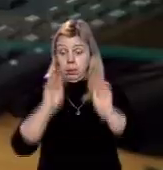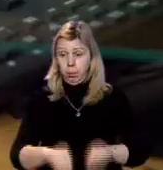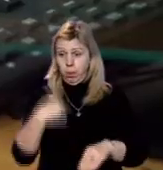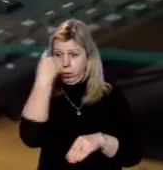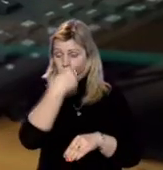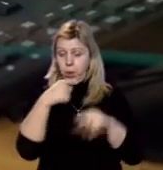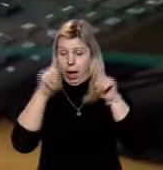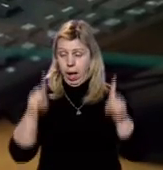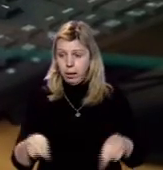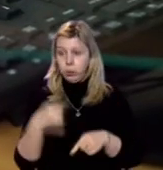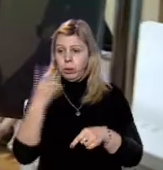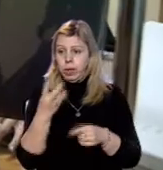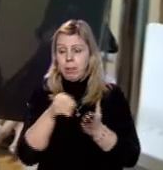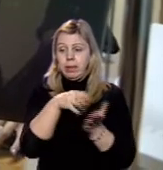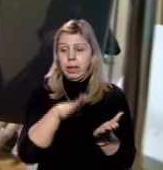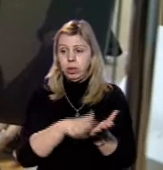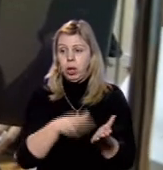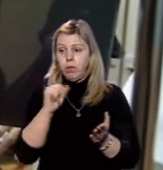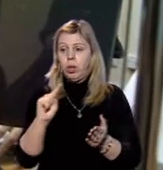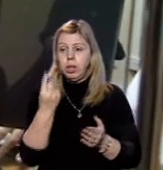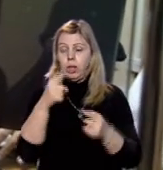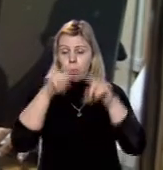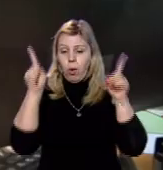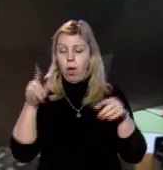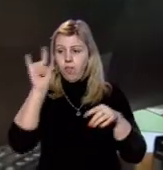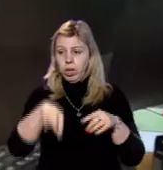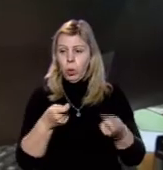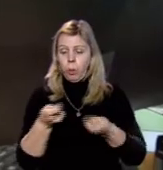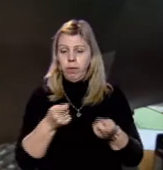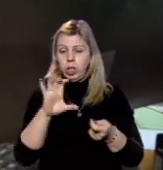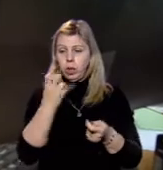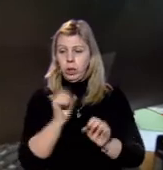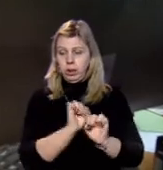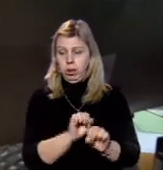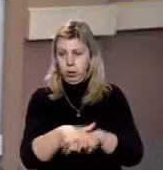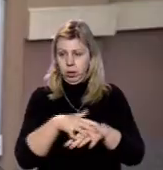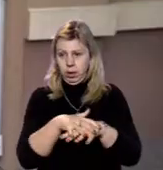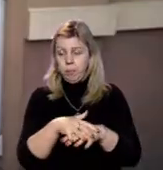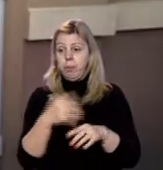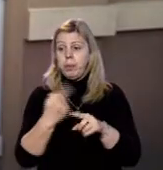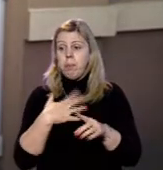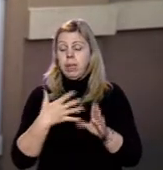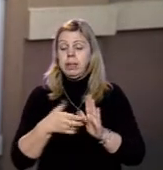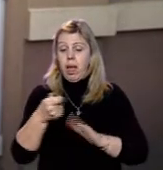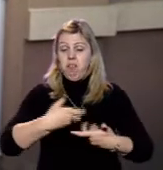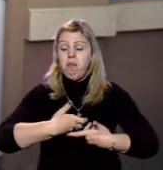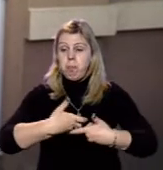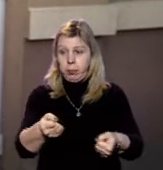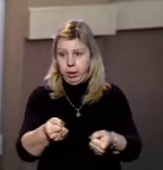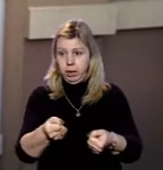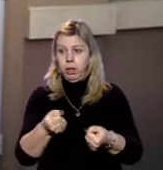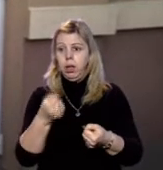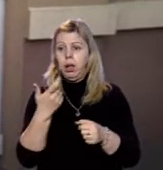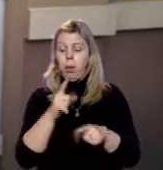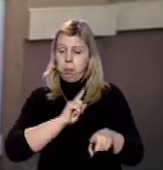персональну облікову картку треба зареєструвати у єдиному вікні управління соціального захисту. Заяву у мене прийняли, якщо